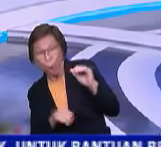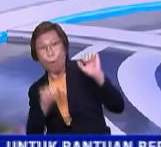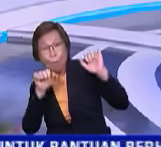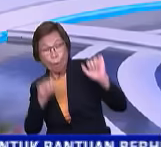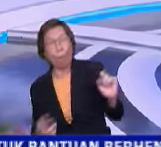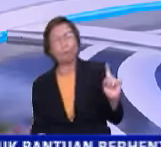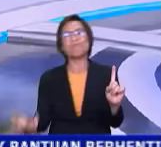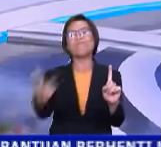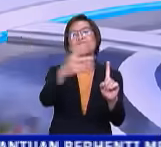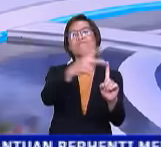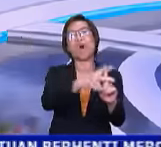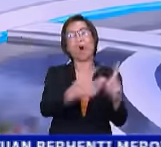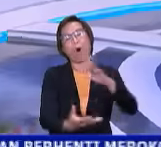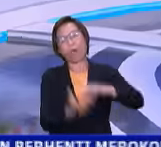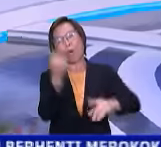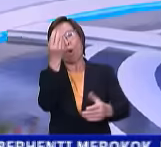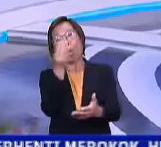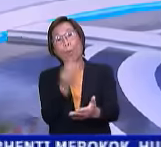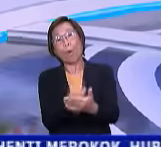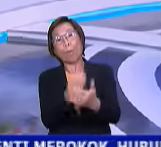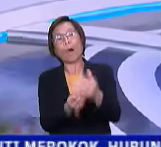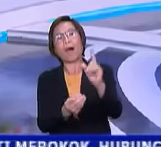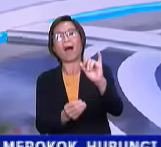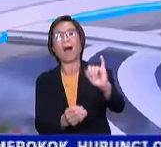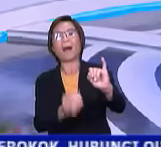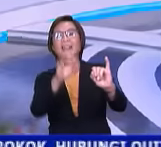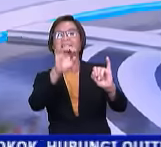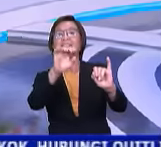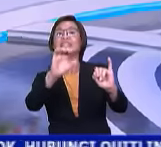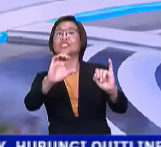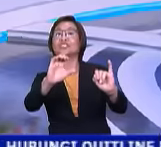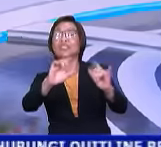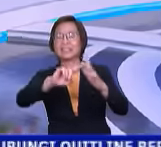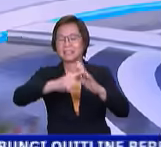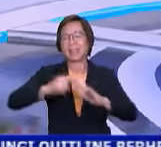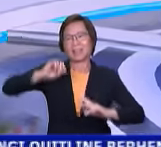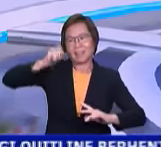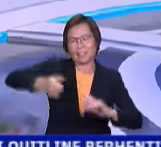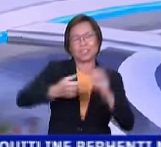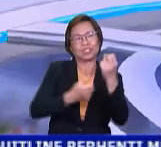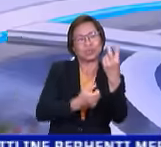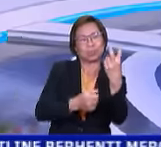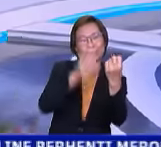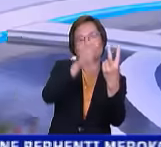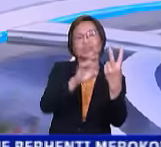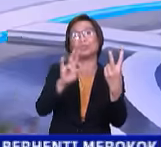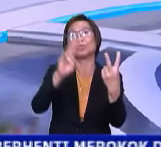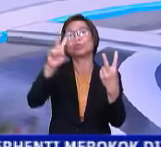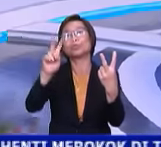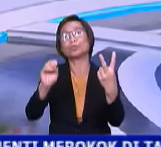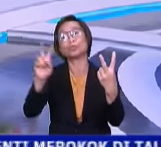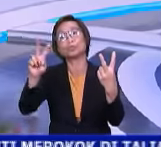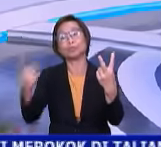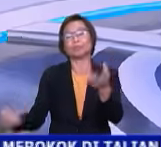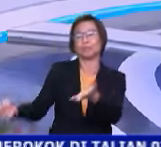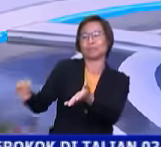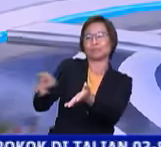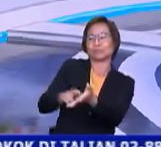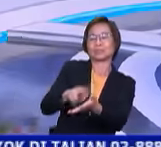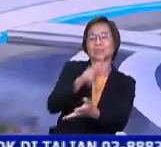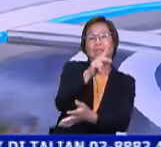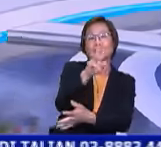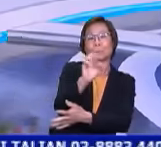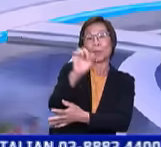membuat permohonan pengeluaran iCitra bermula esok 12 Julai 2021. Melalui satu kenyataan,